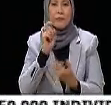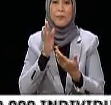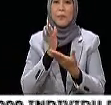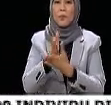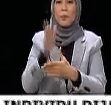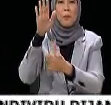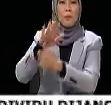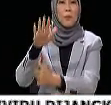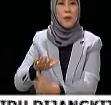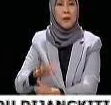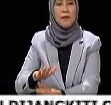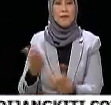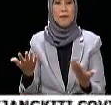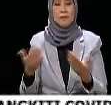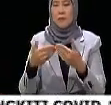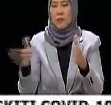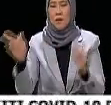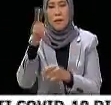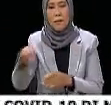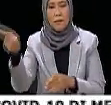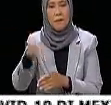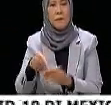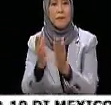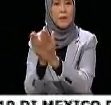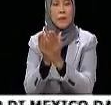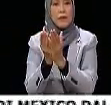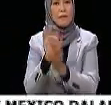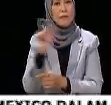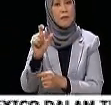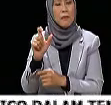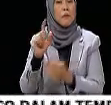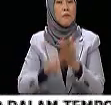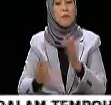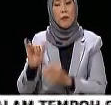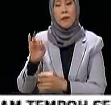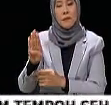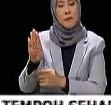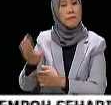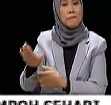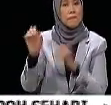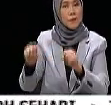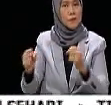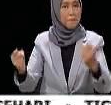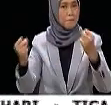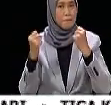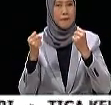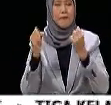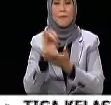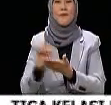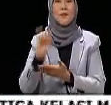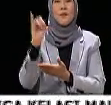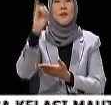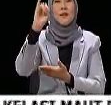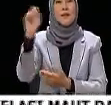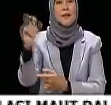isu masalah pengoperasian haram dan sebagainya atau club stand wi-fi untuk untuk memperkosa institusi